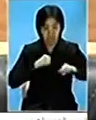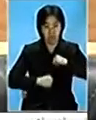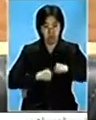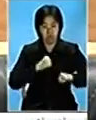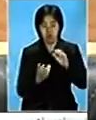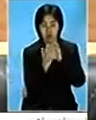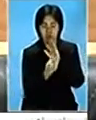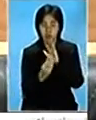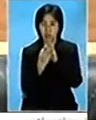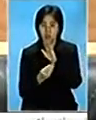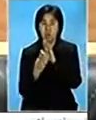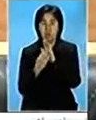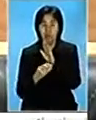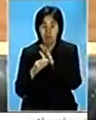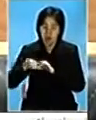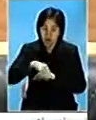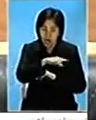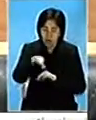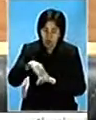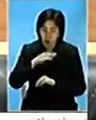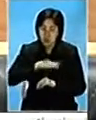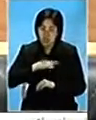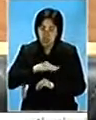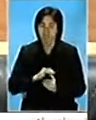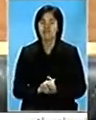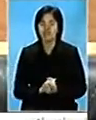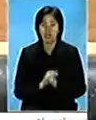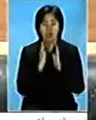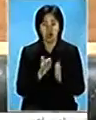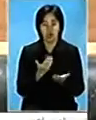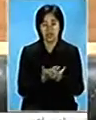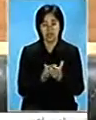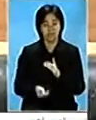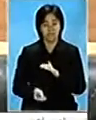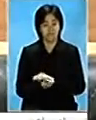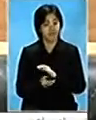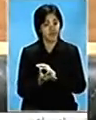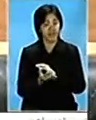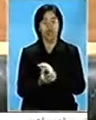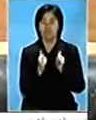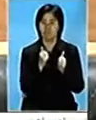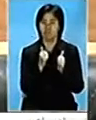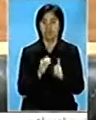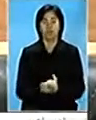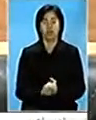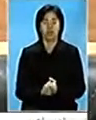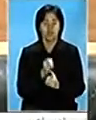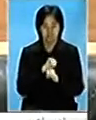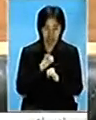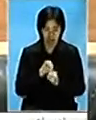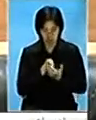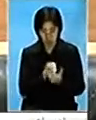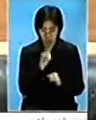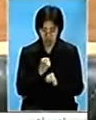เห็นดีเห็นงามนะคะกับคนที่ไม่ซื้อเสียงนะคะแล้วก็มาทำงานให้กับประเทศชาติบ้านเมื